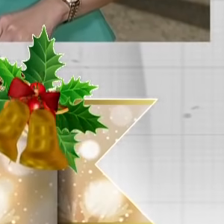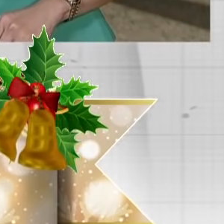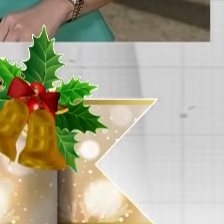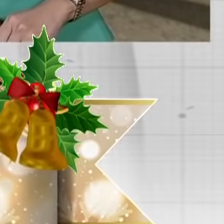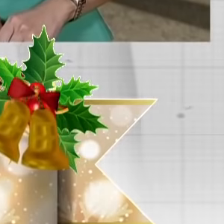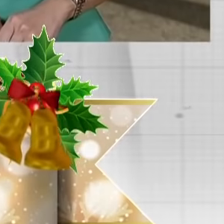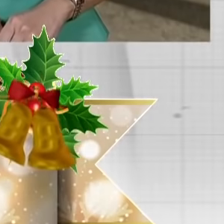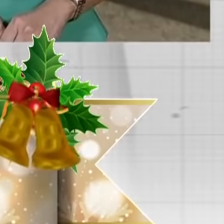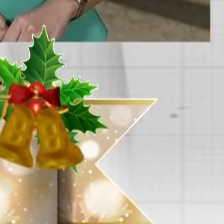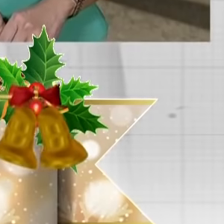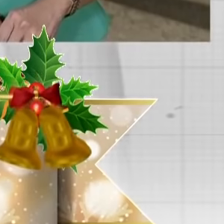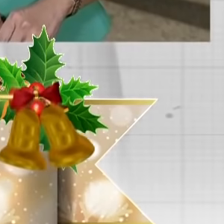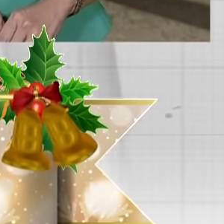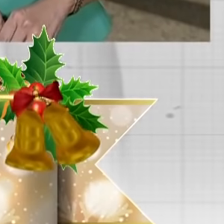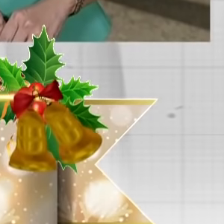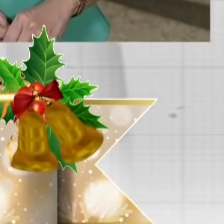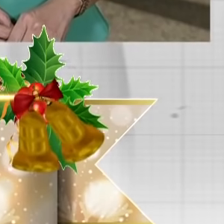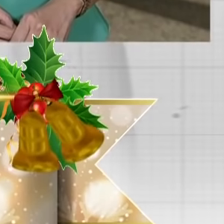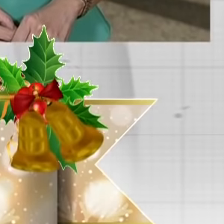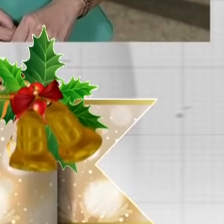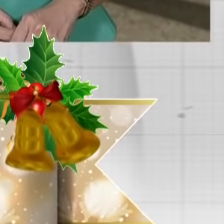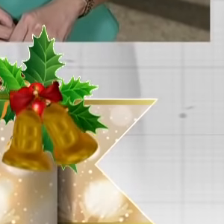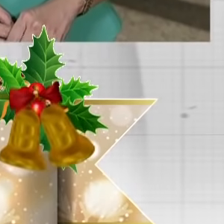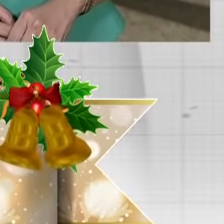anumang panahon, tapat kaming